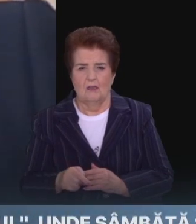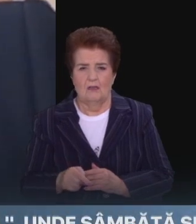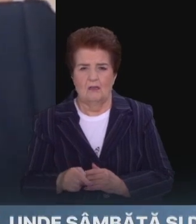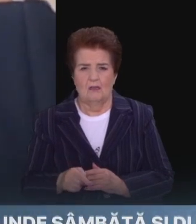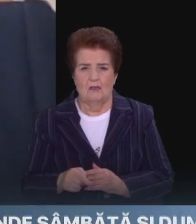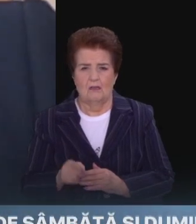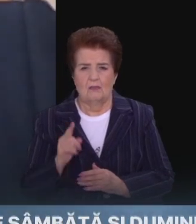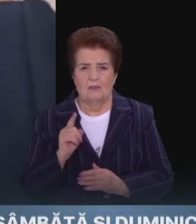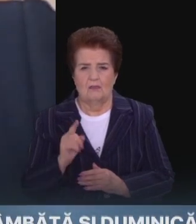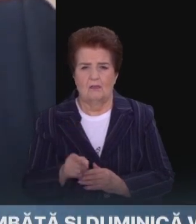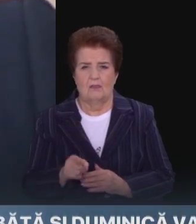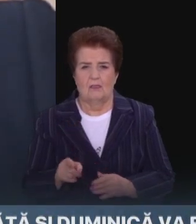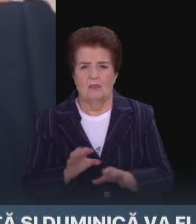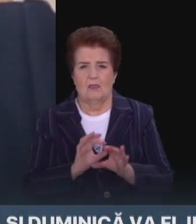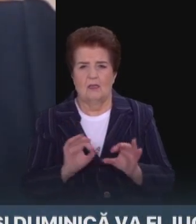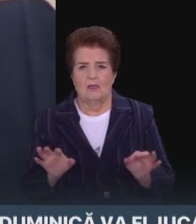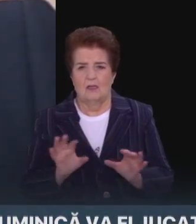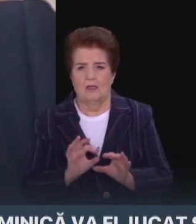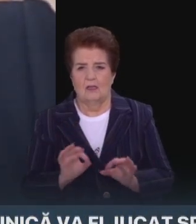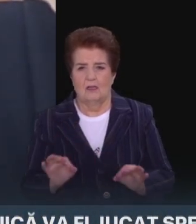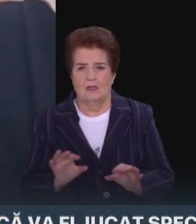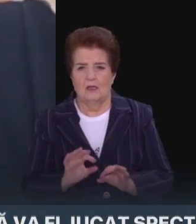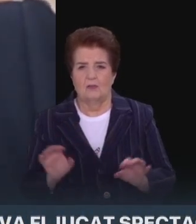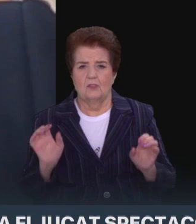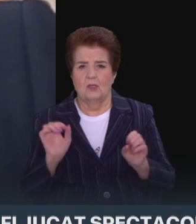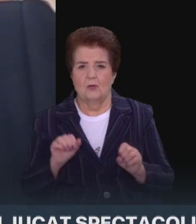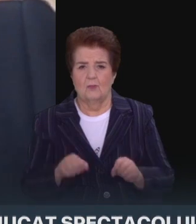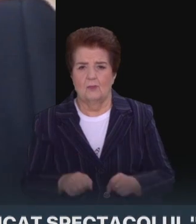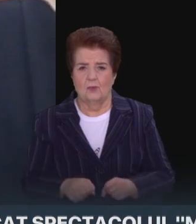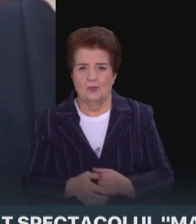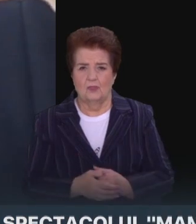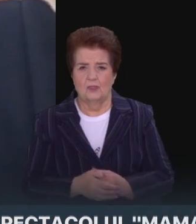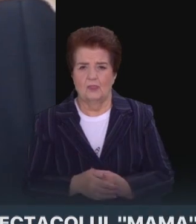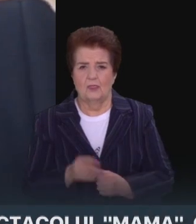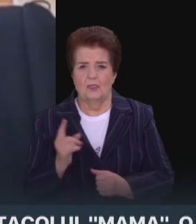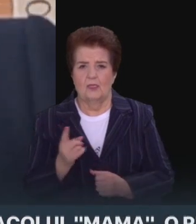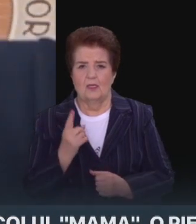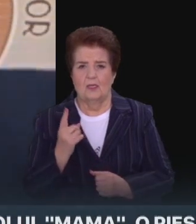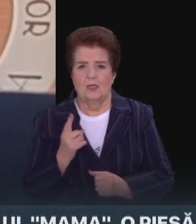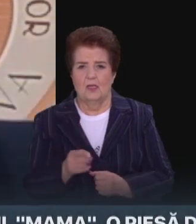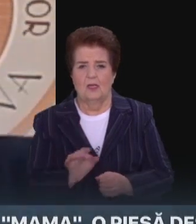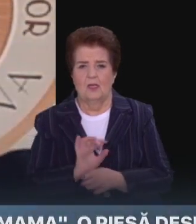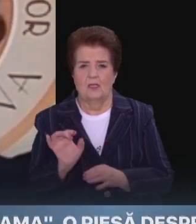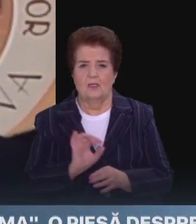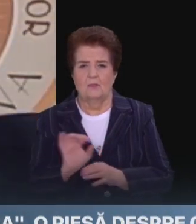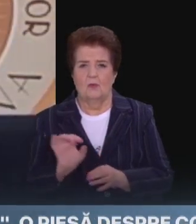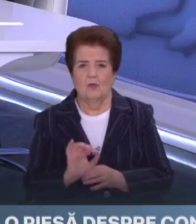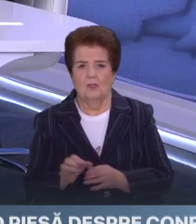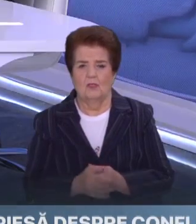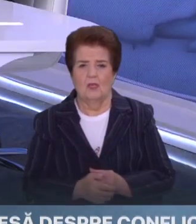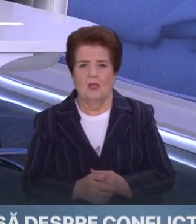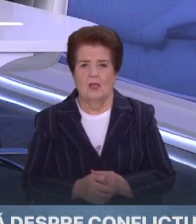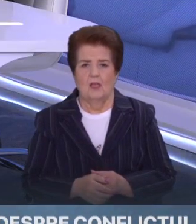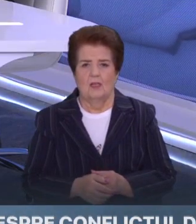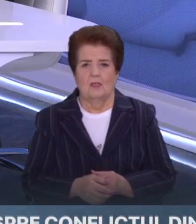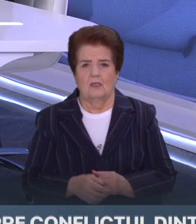din cauza foarte limitată a posibilității de a comercializa produsele noastre, mai ales la export. Domnule Mârzenco,